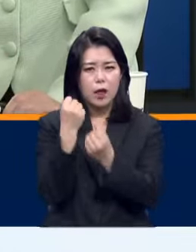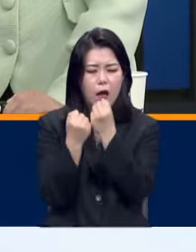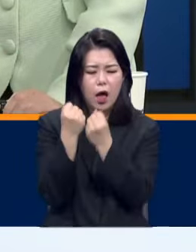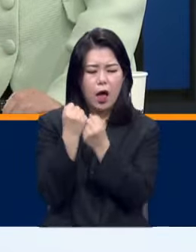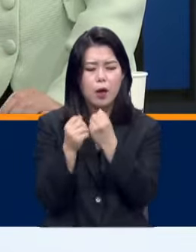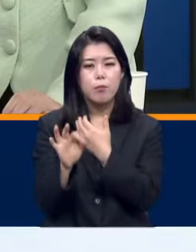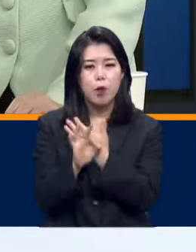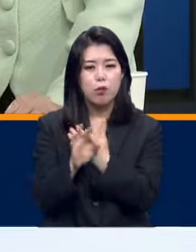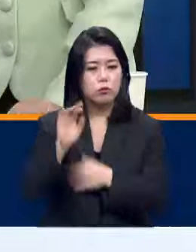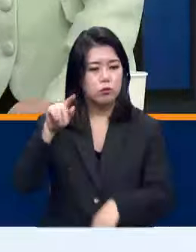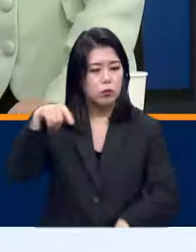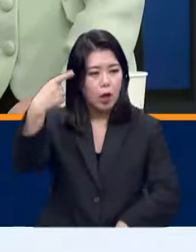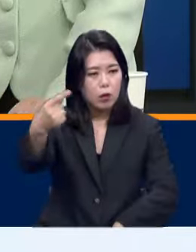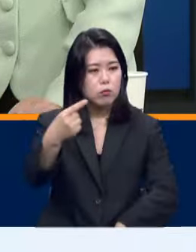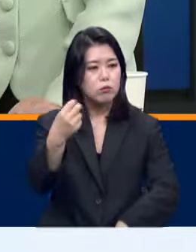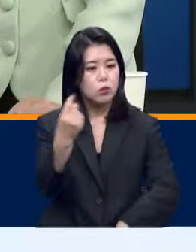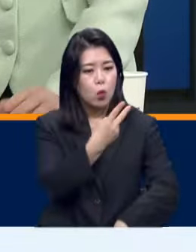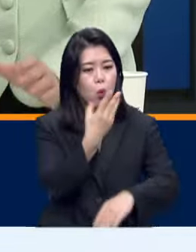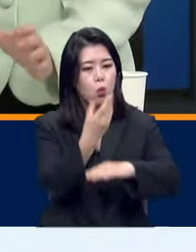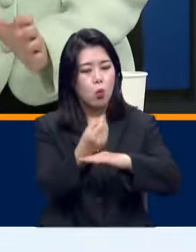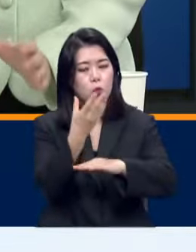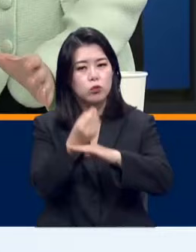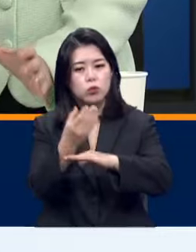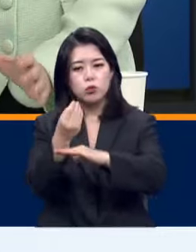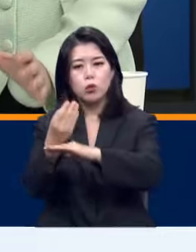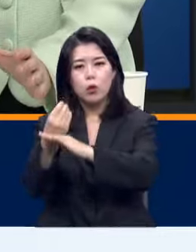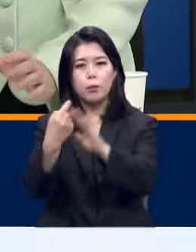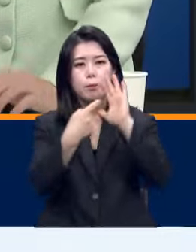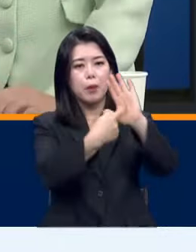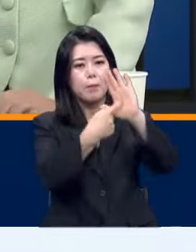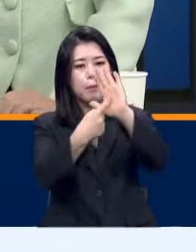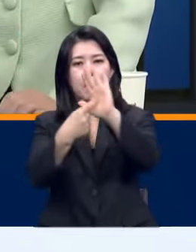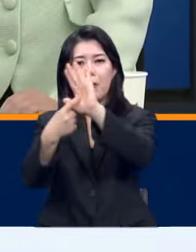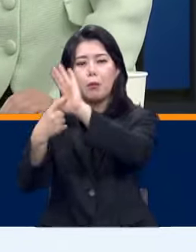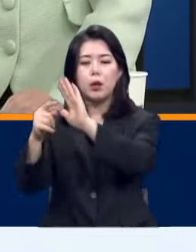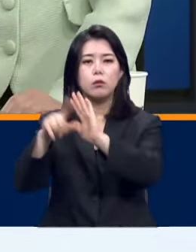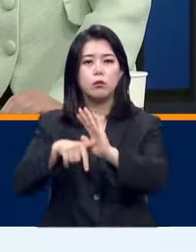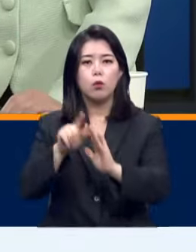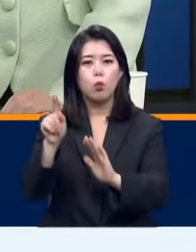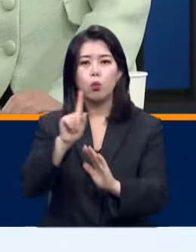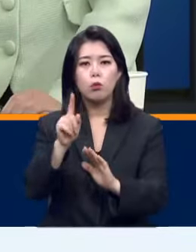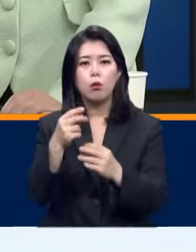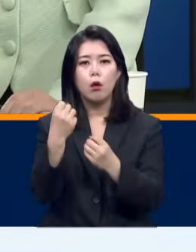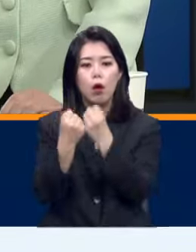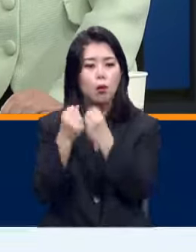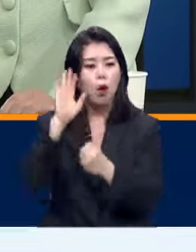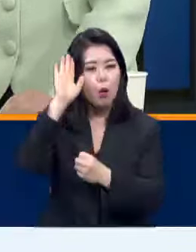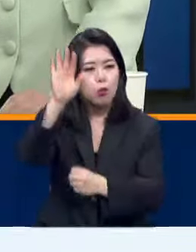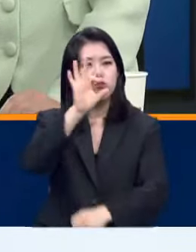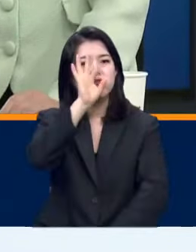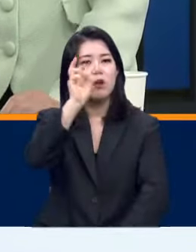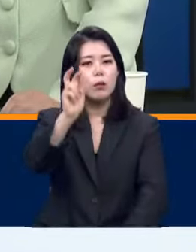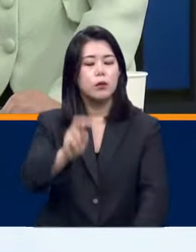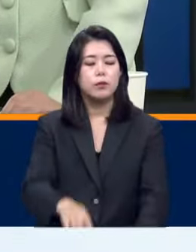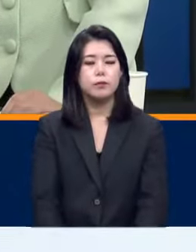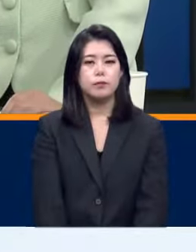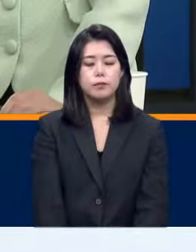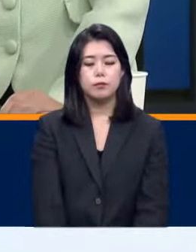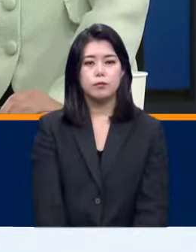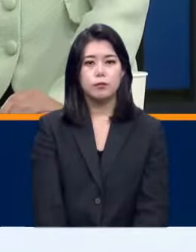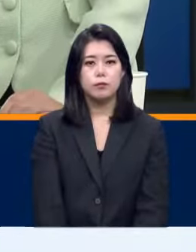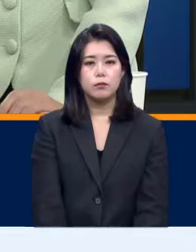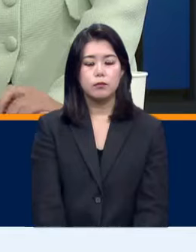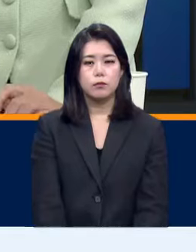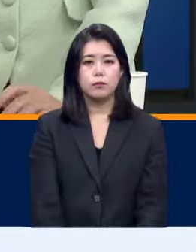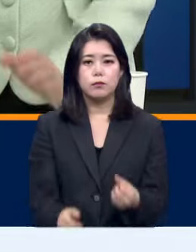보면 나중에 또 다른 정황이 있는 녹취가 나왔을 때는 사실 해명을 할 수도 없는 그런 지경이이를 수 있거든요 그렇게